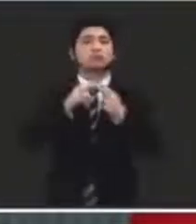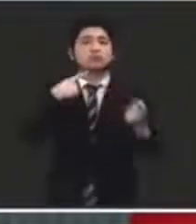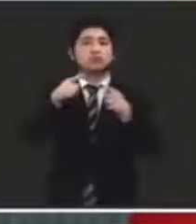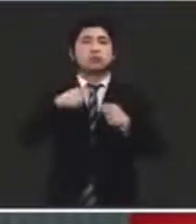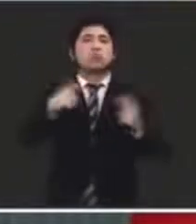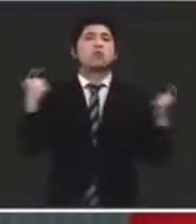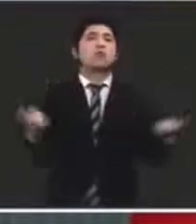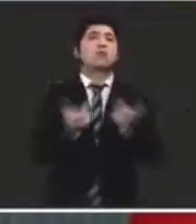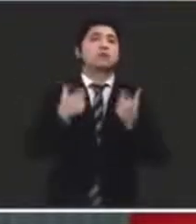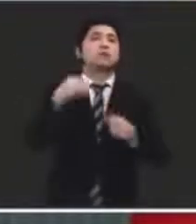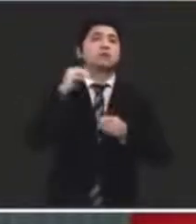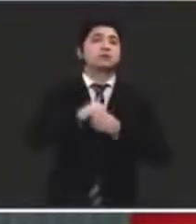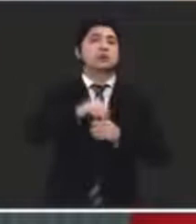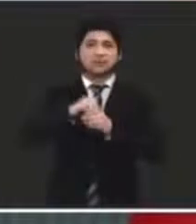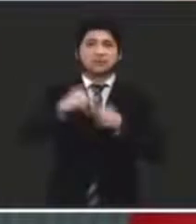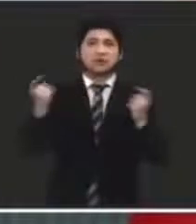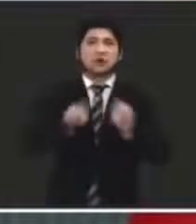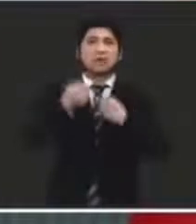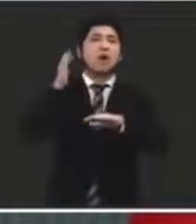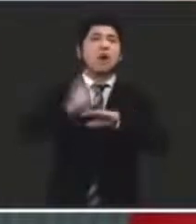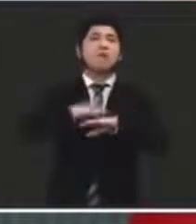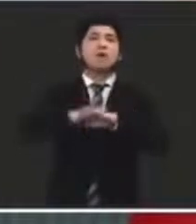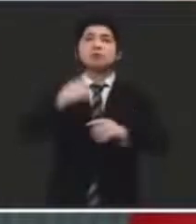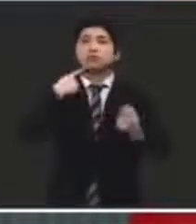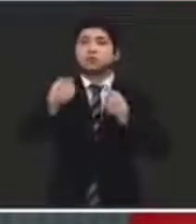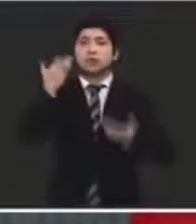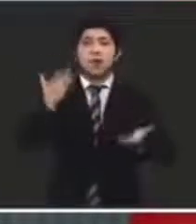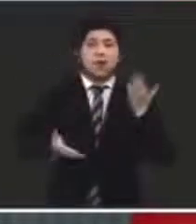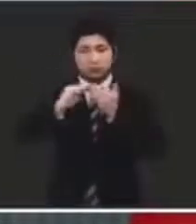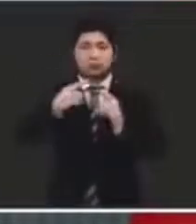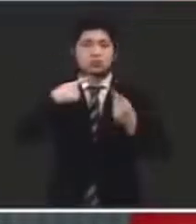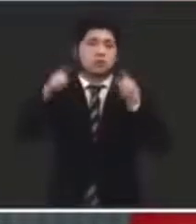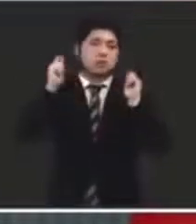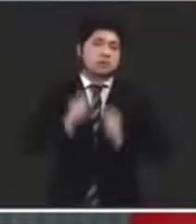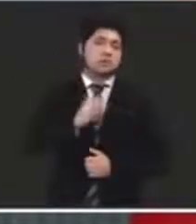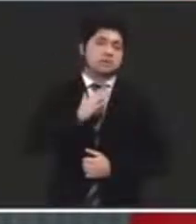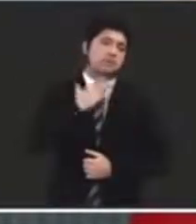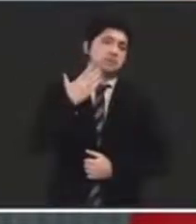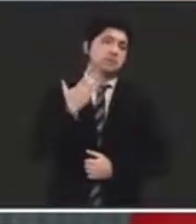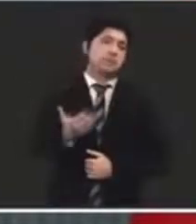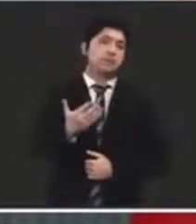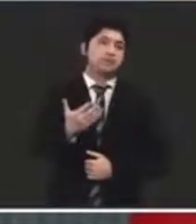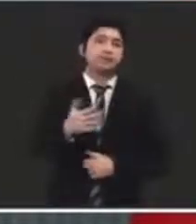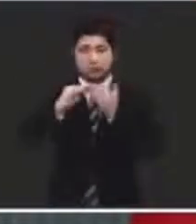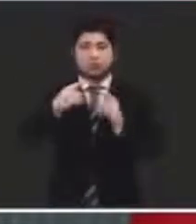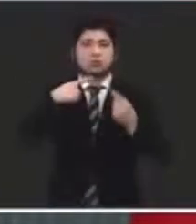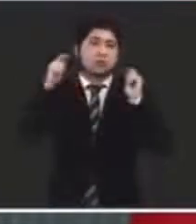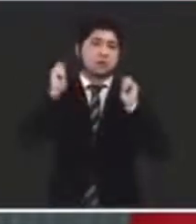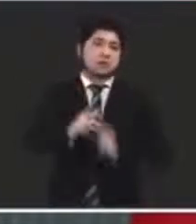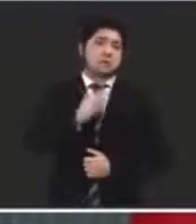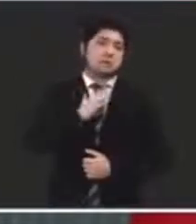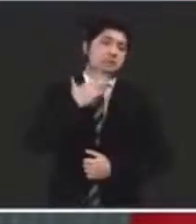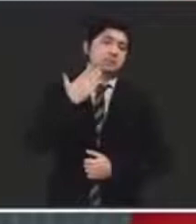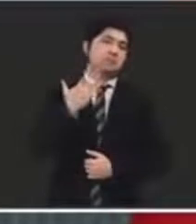toplantıda hem İstanbul Ticaret hülâsa etme fırsatı bulduk uluslararası